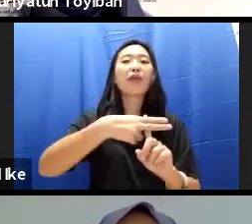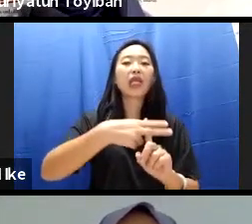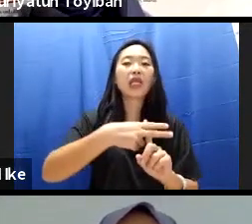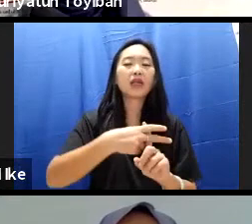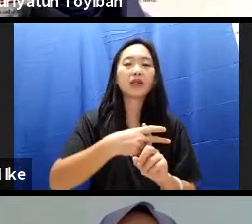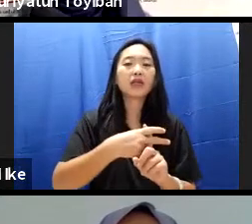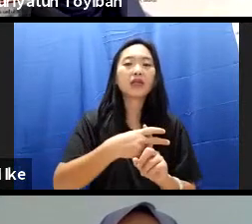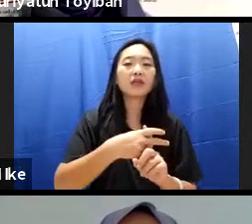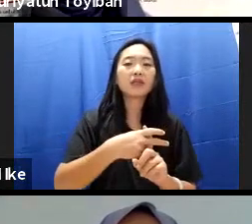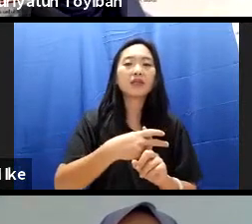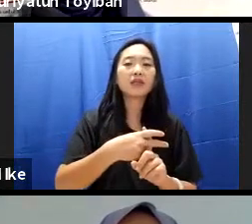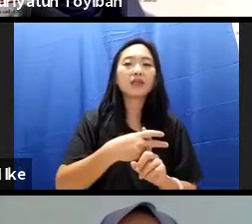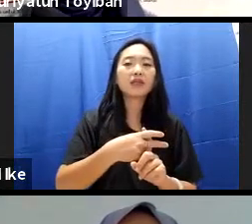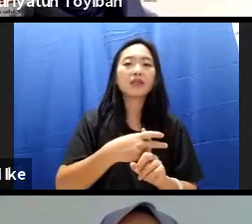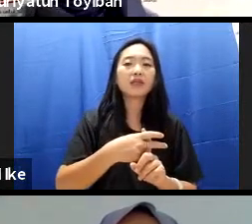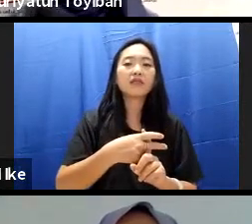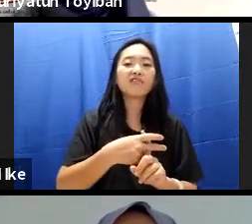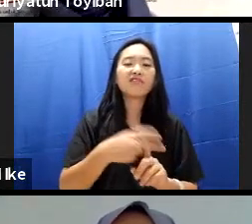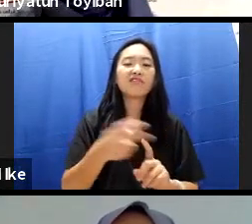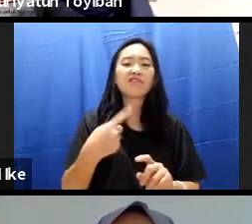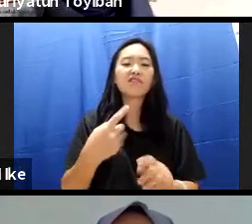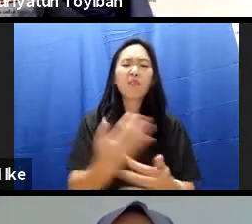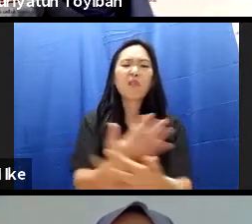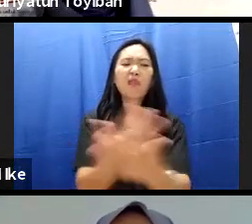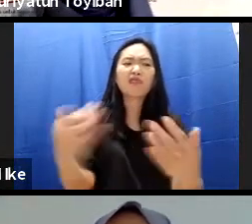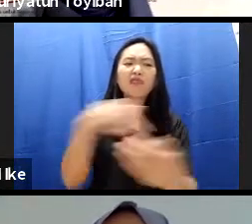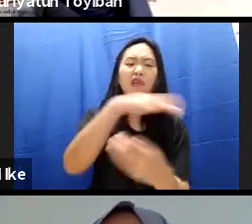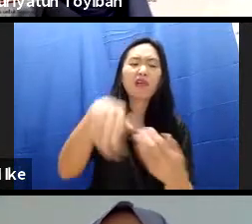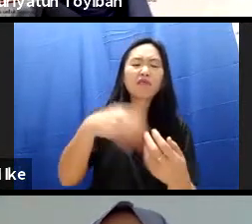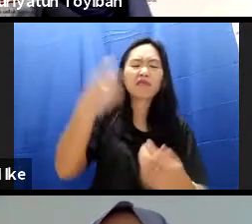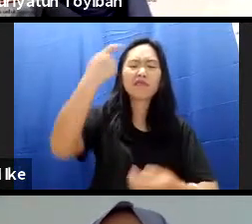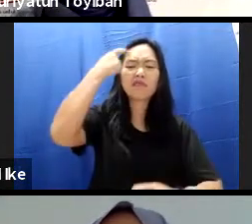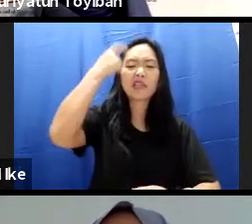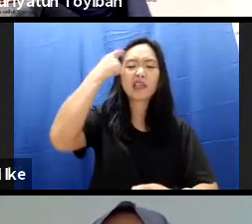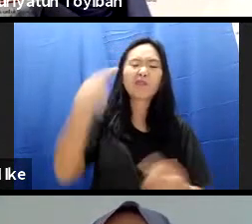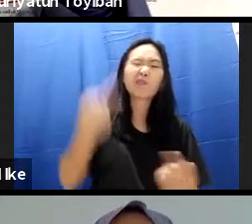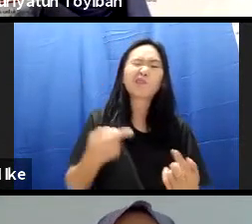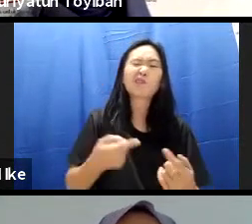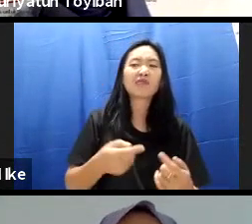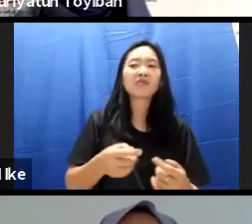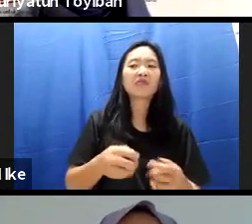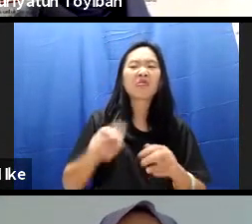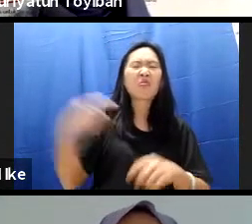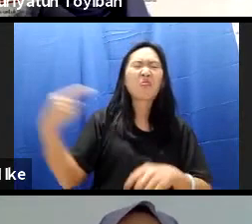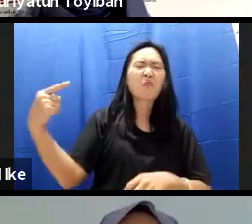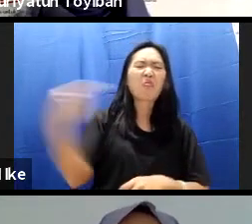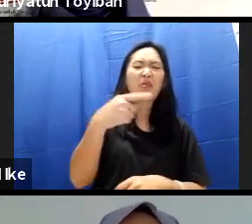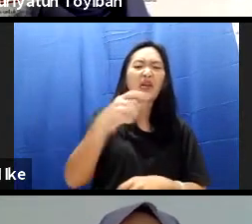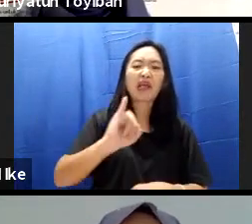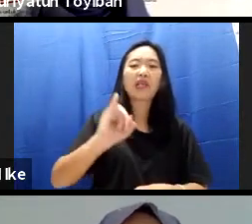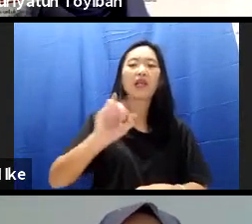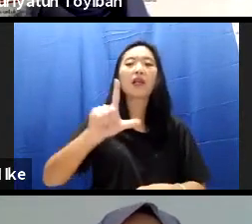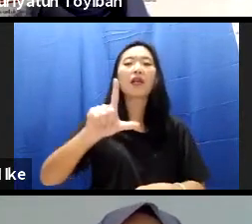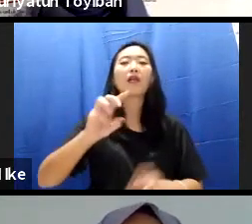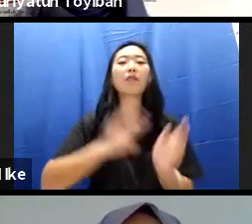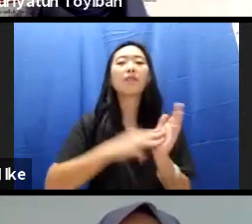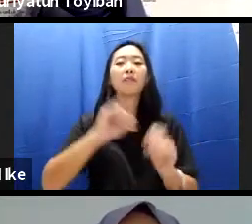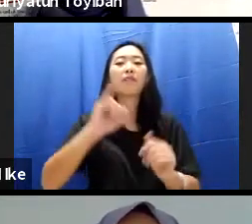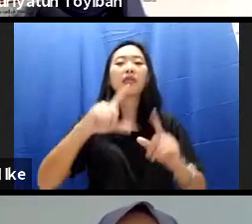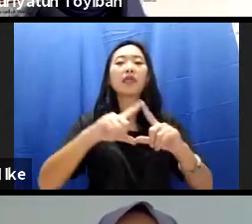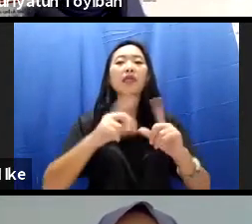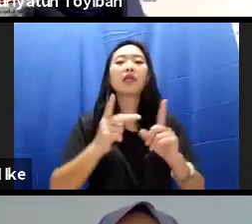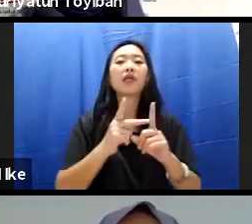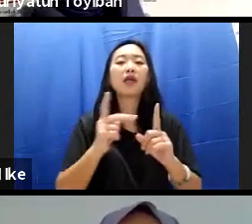dianggap kurang ilmiah gitu ya. Dan juga kita lihat kan seberapa banyak sih perempuan yang masuk ke STEM misalnya gitu